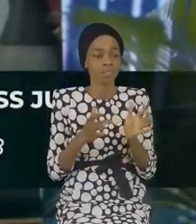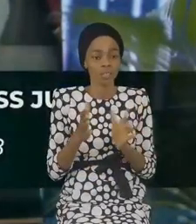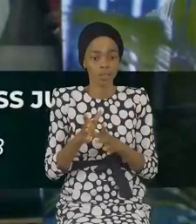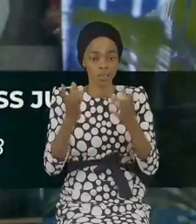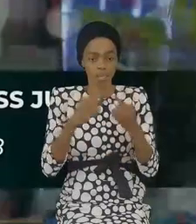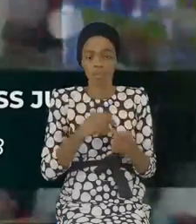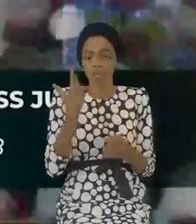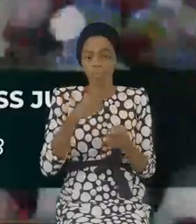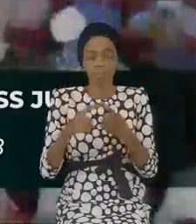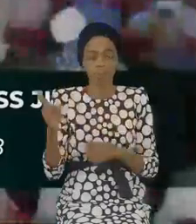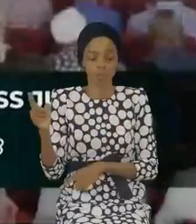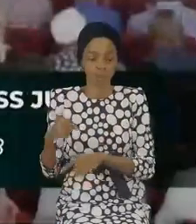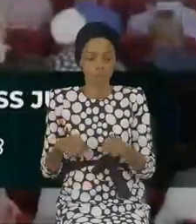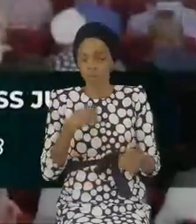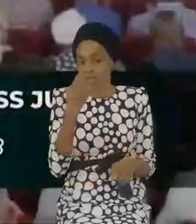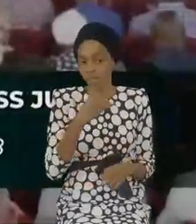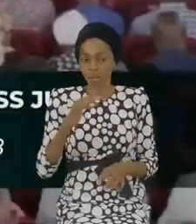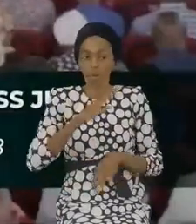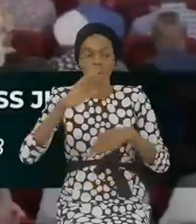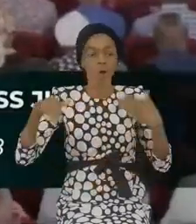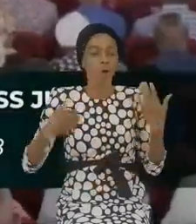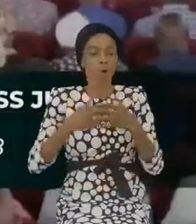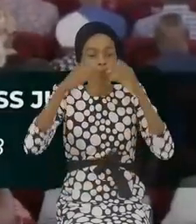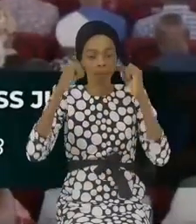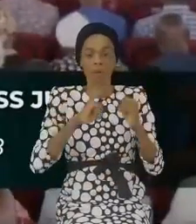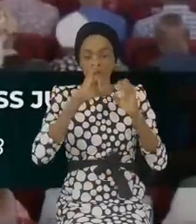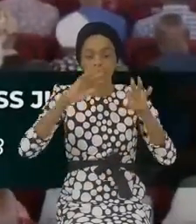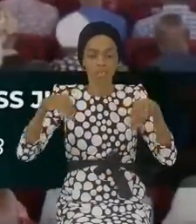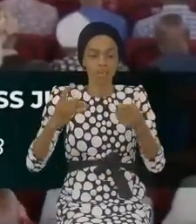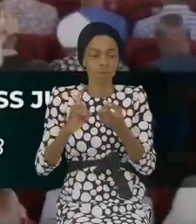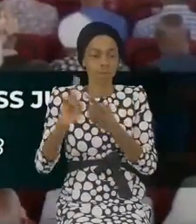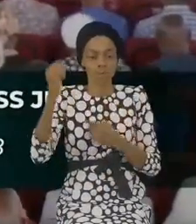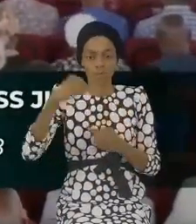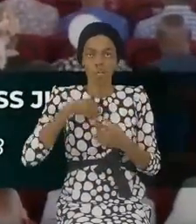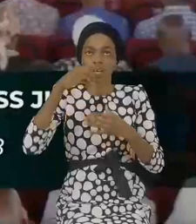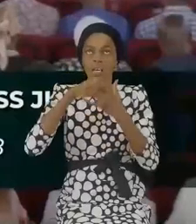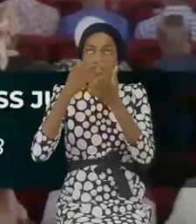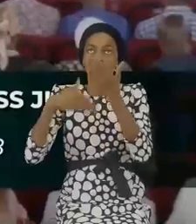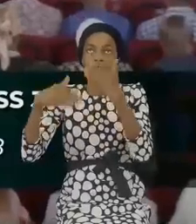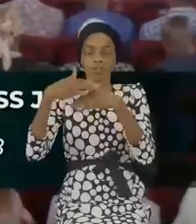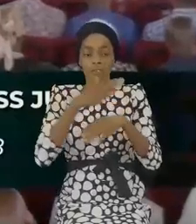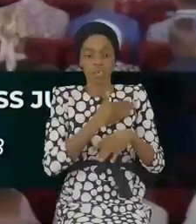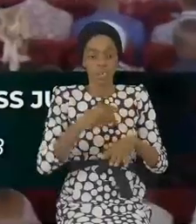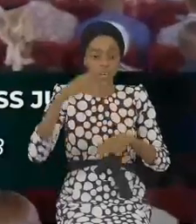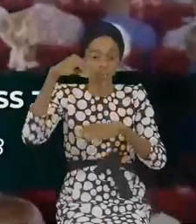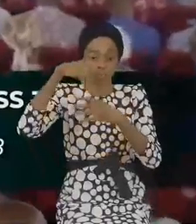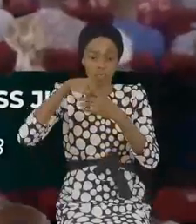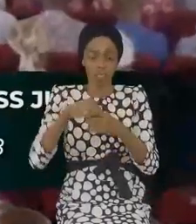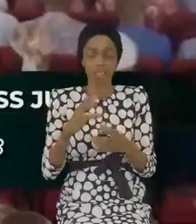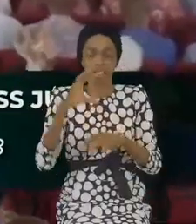Jésus s'approcha, leur parla ainsi. Tout pouvoir m'a été donné dans le ciel et sur la terre.